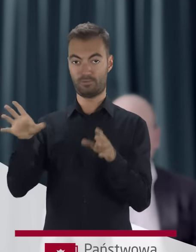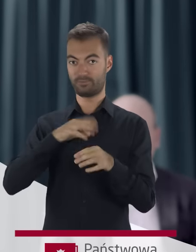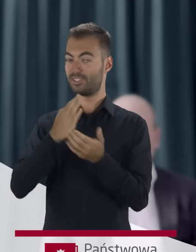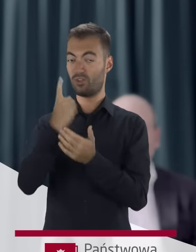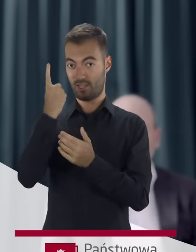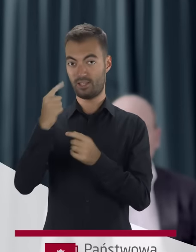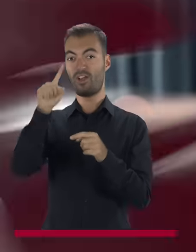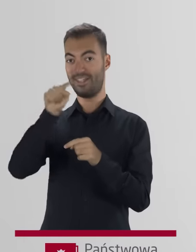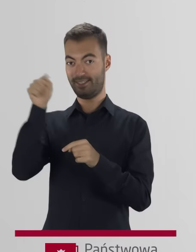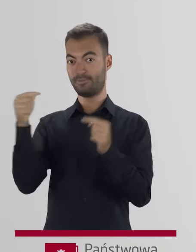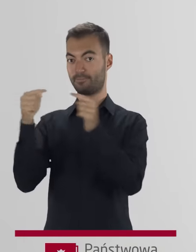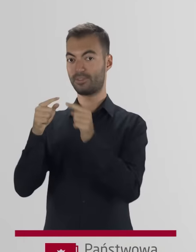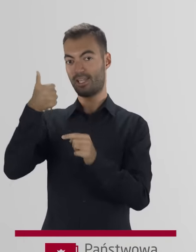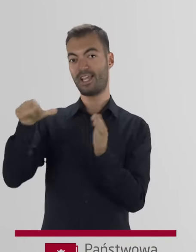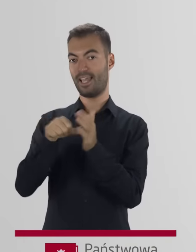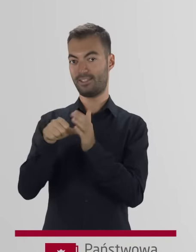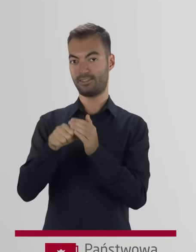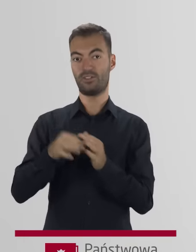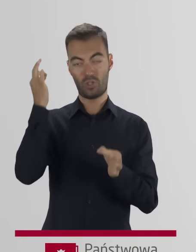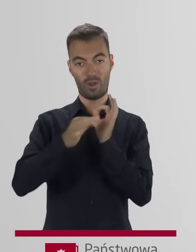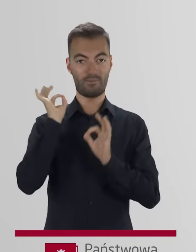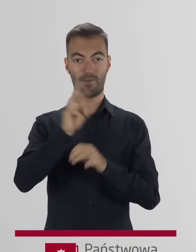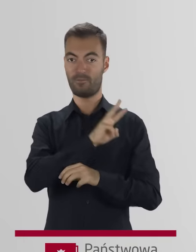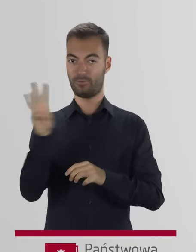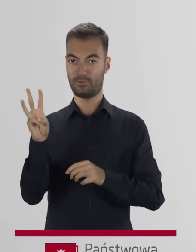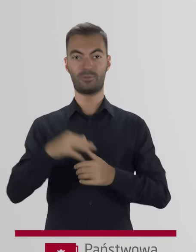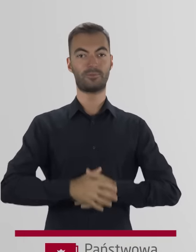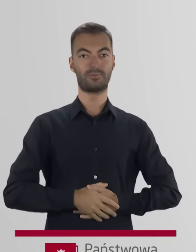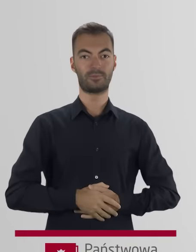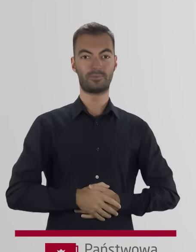stawiamy znak X przy nazwisku tylko jednego kandydata. Więcej informacji znajdziesz na stronie internetowej.